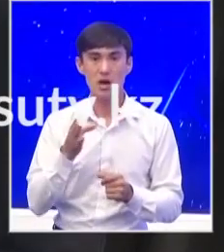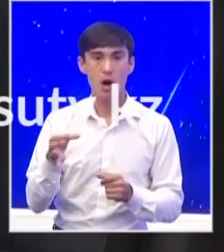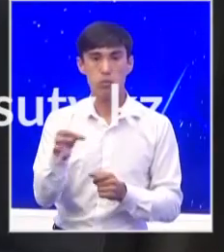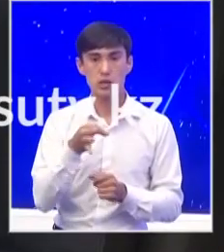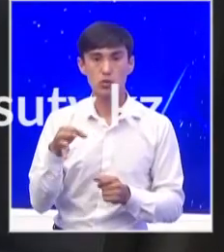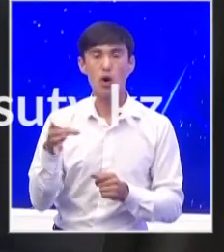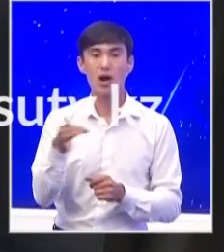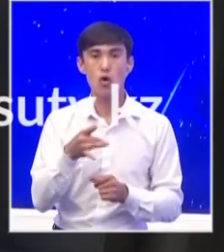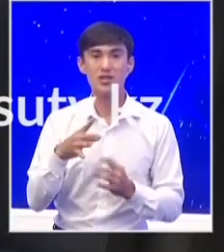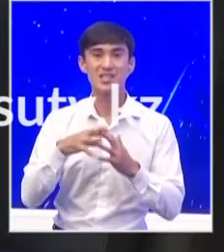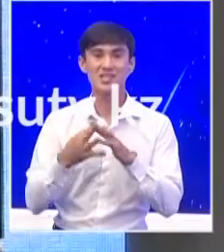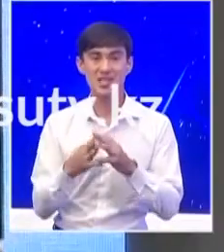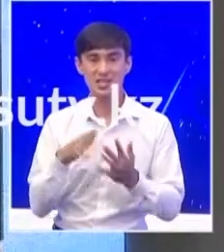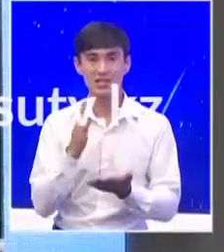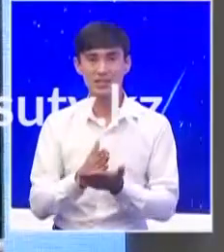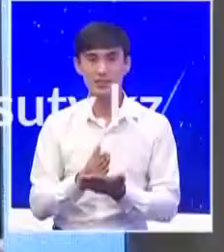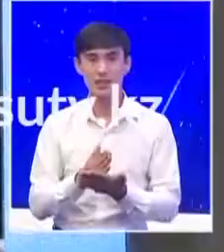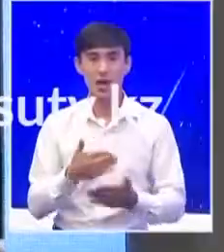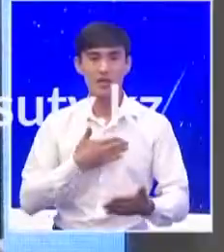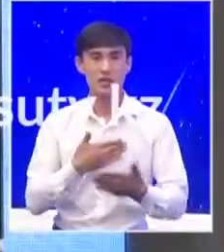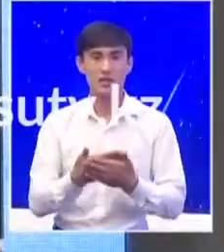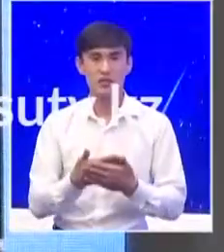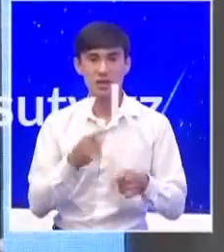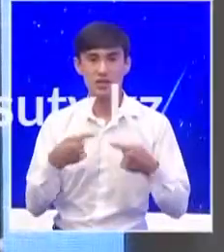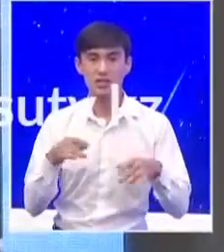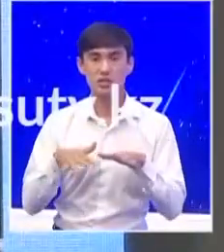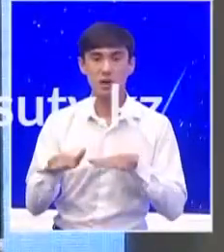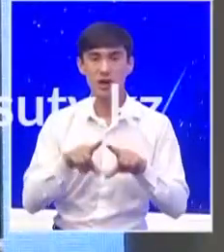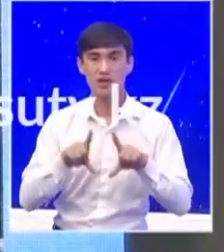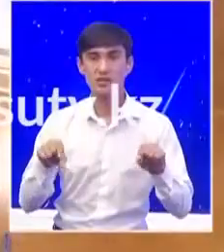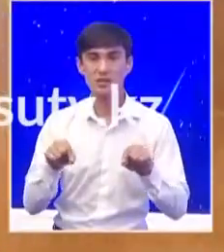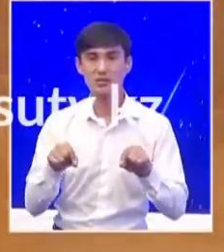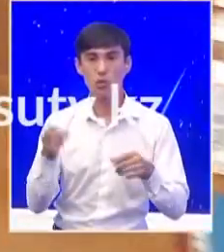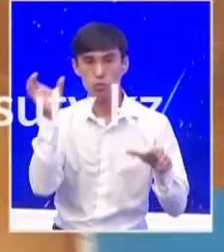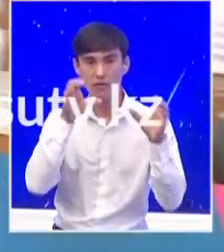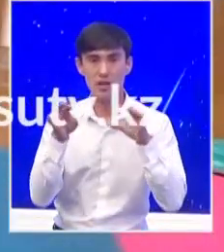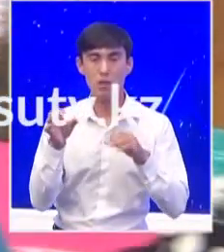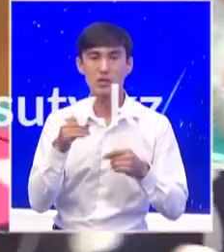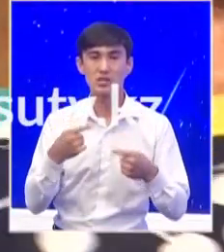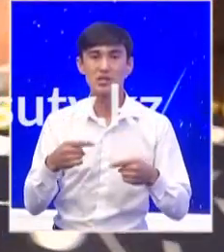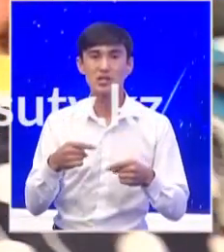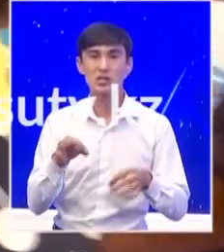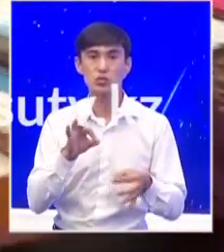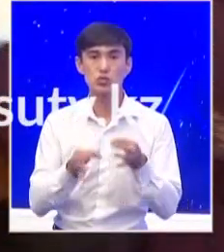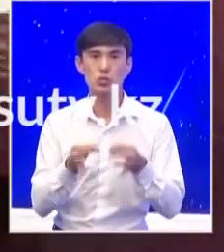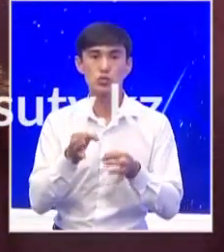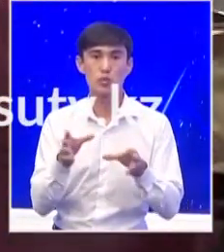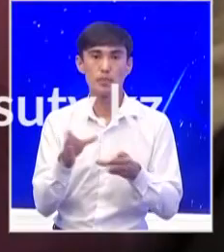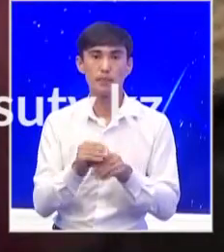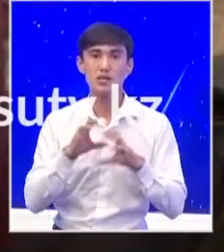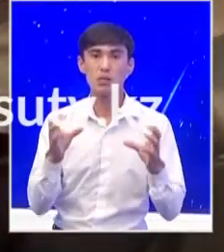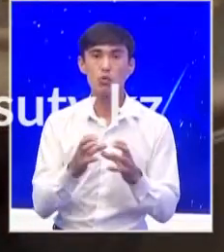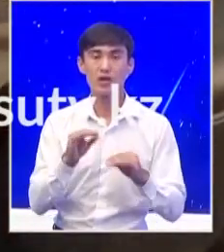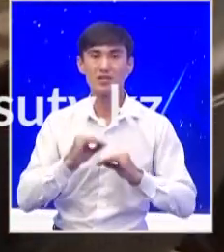и сельские. Данное объединение активно сотрудничает с различными организациями, управлением образования и ювенальным судом. Ведь забота о детях –